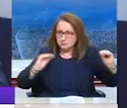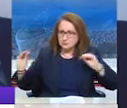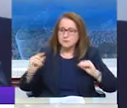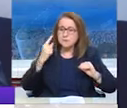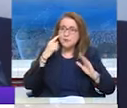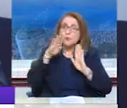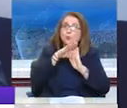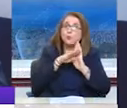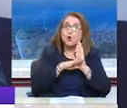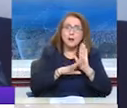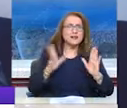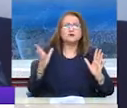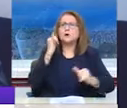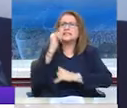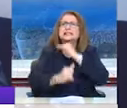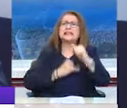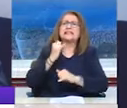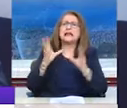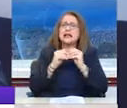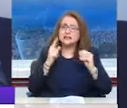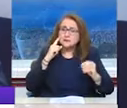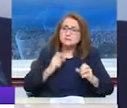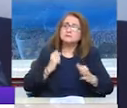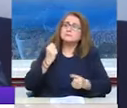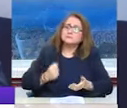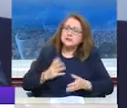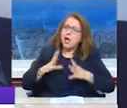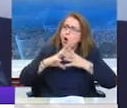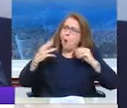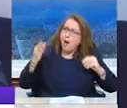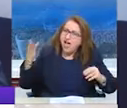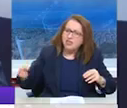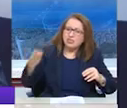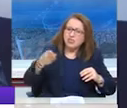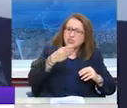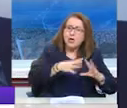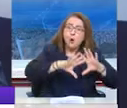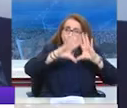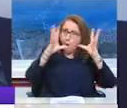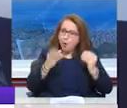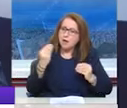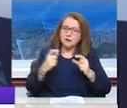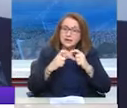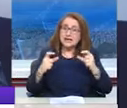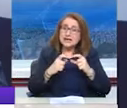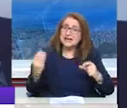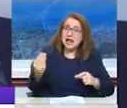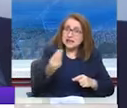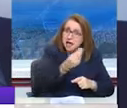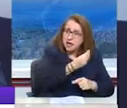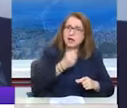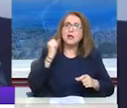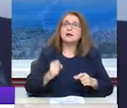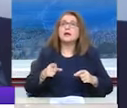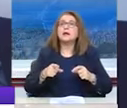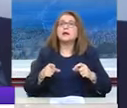τα προγράμματα στήριξης των ανέργων του Υπουργείου Εργασίας και του ΟΑΕΔ, και συγκεκριμένα από το μήνα Μάιο θα ξεκινήσουν σταδιακά προγράμματα